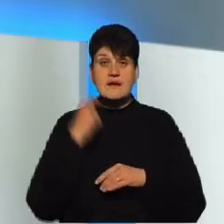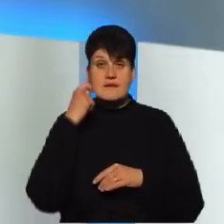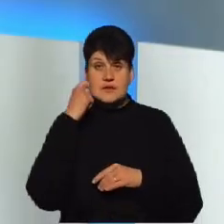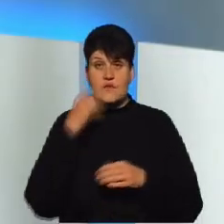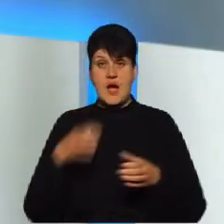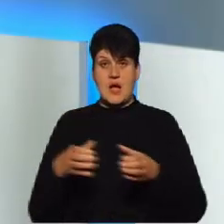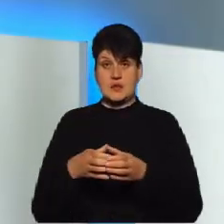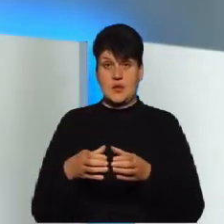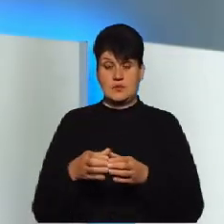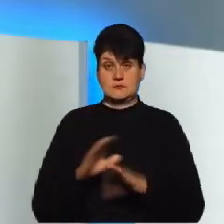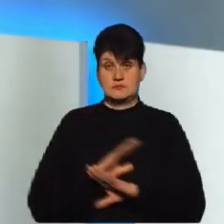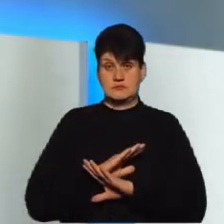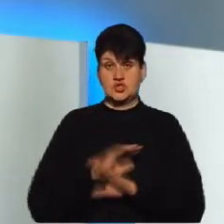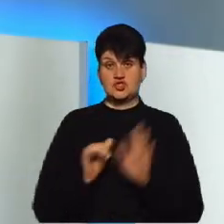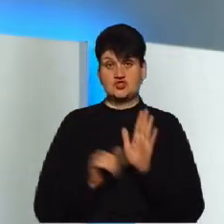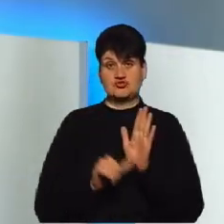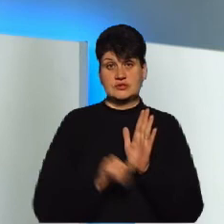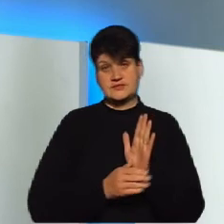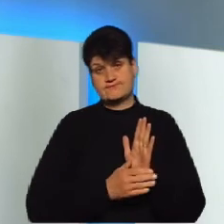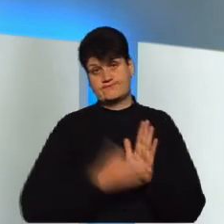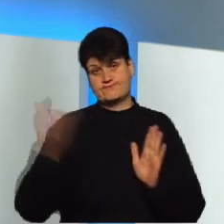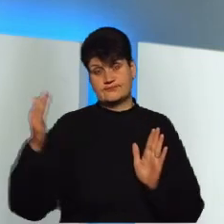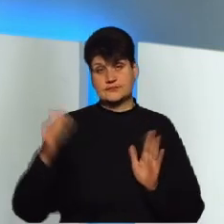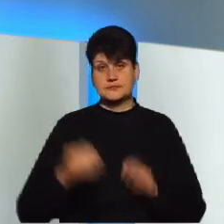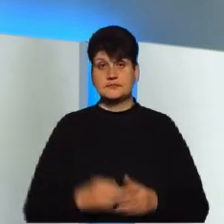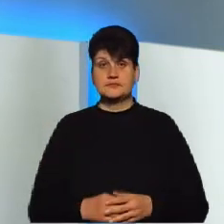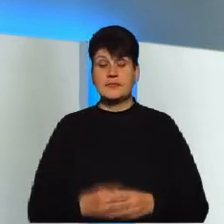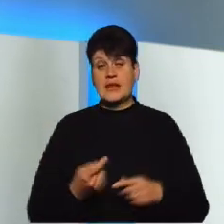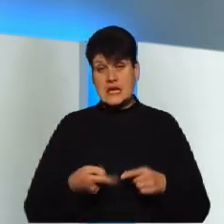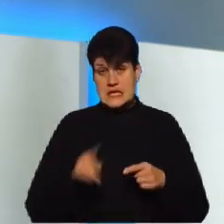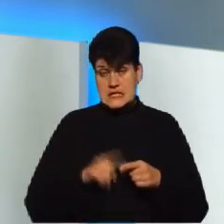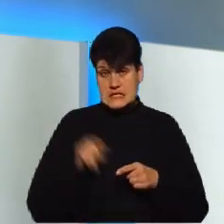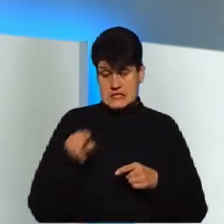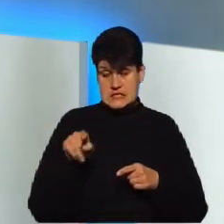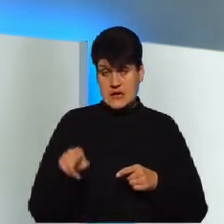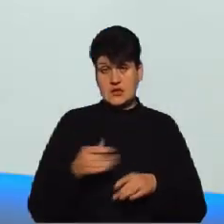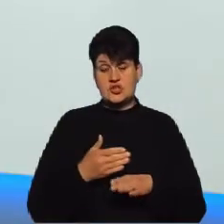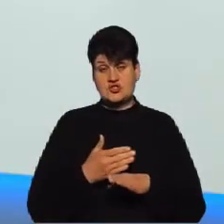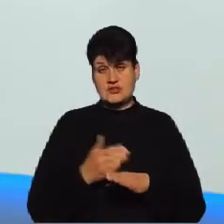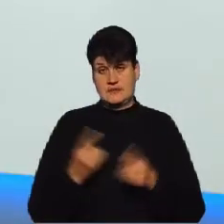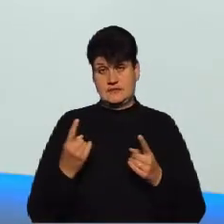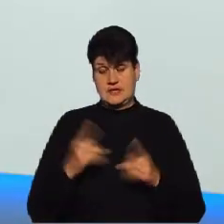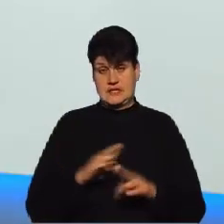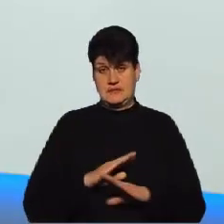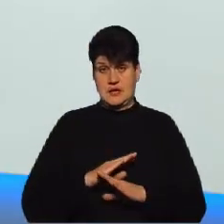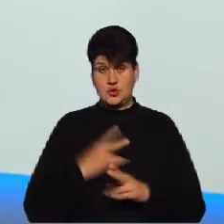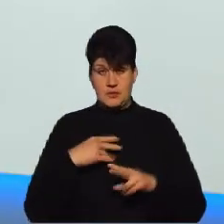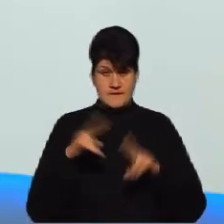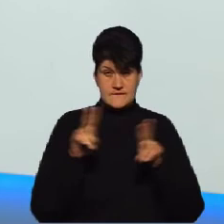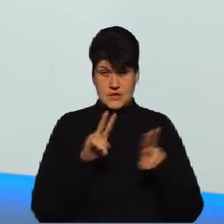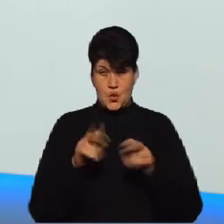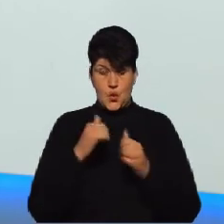це 60 і плюс. І це левова частка смертей. Якщо ми відслідковуємо щоденно